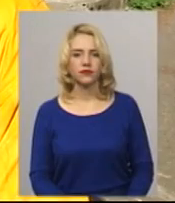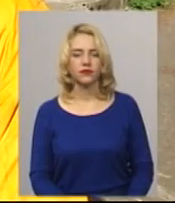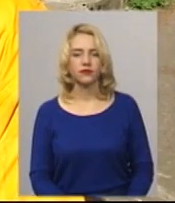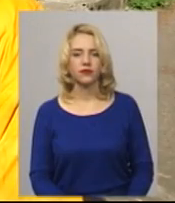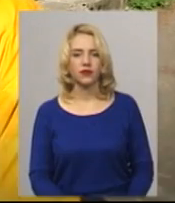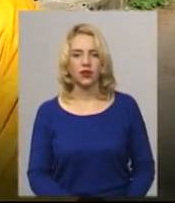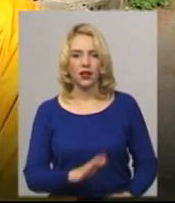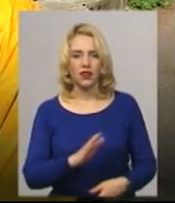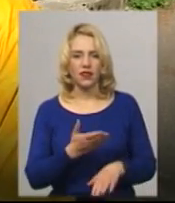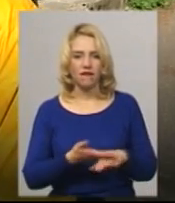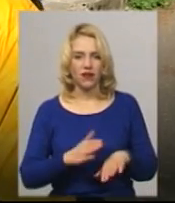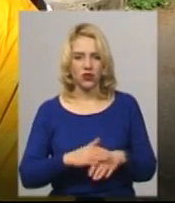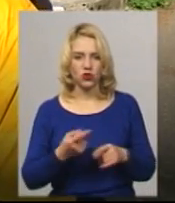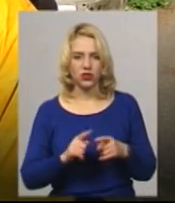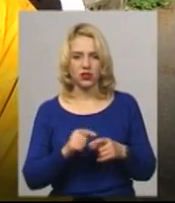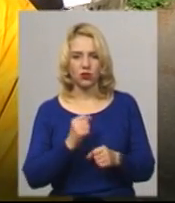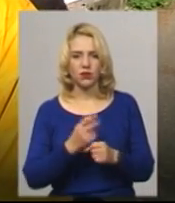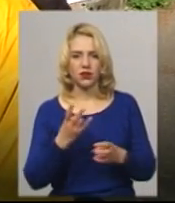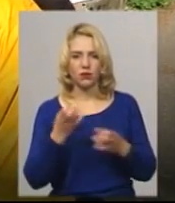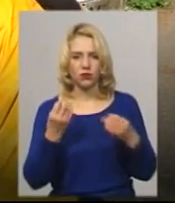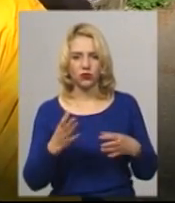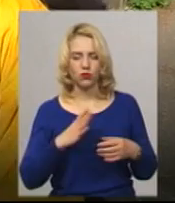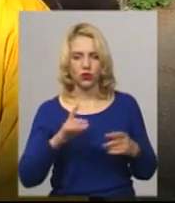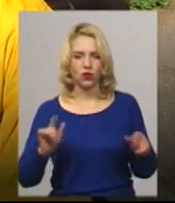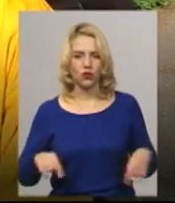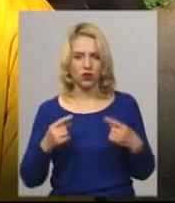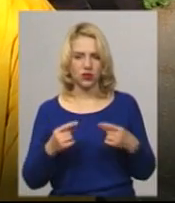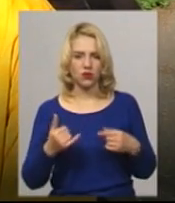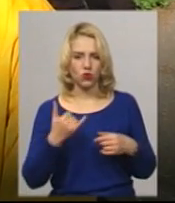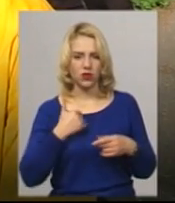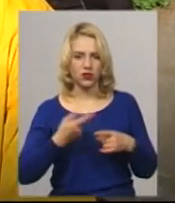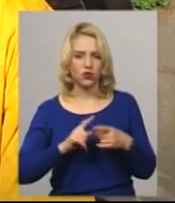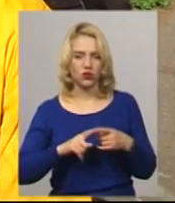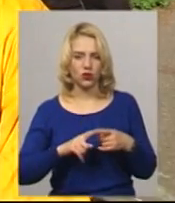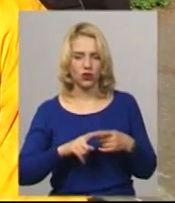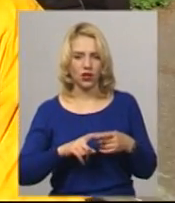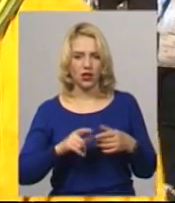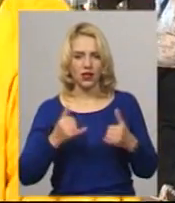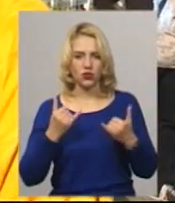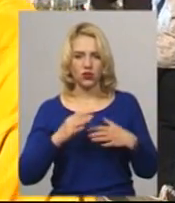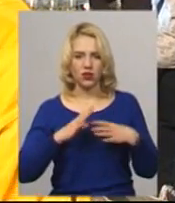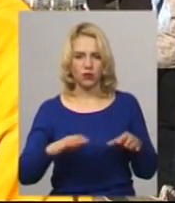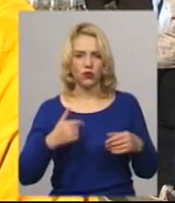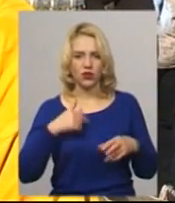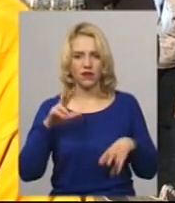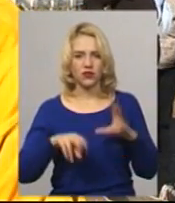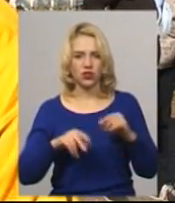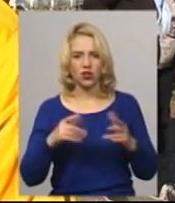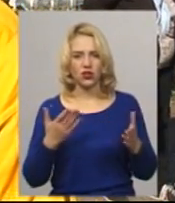Не дуже це важко робити, треба просто бути організованим. У нас цього сьогодні не було. Я гадаю, якщо